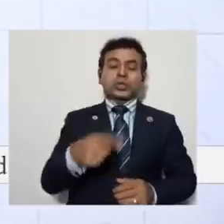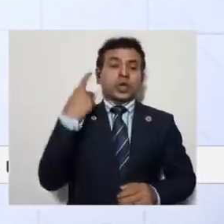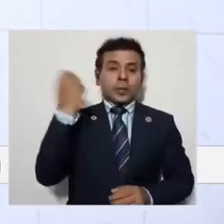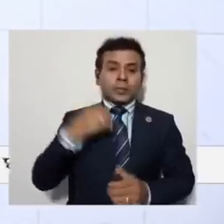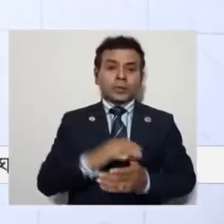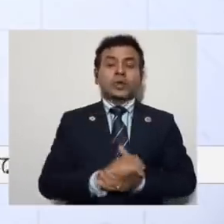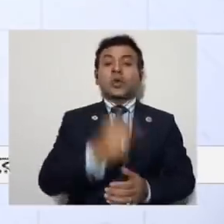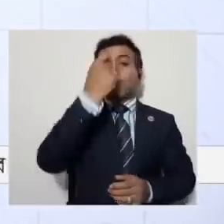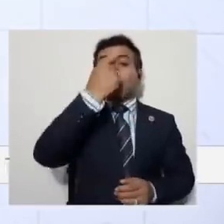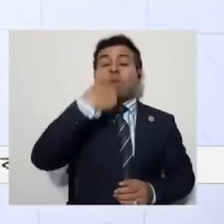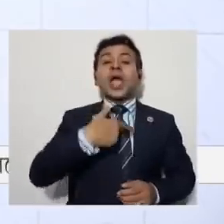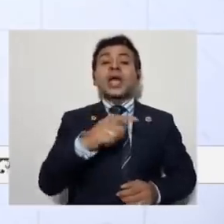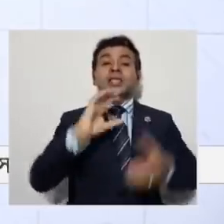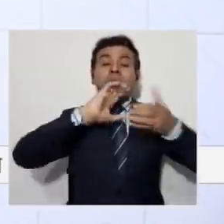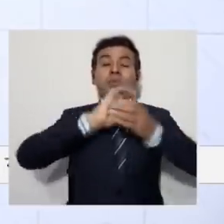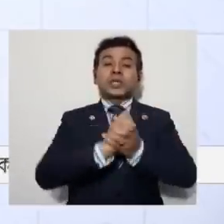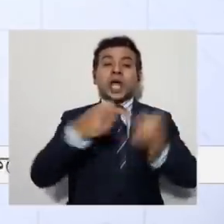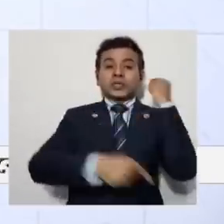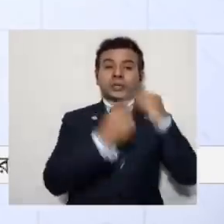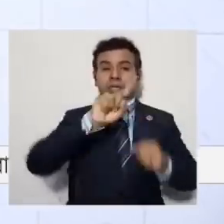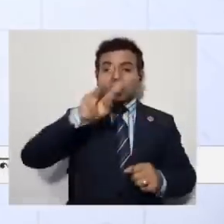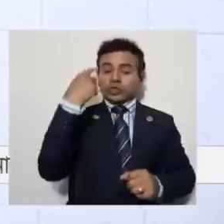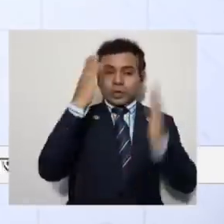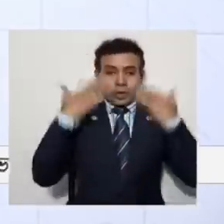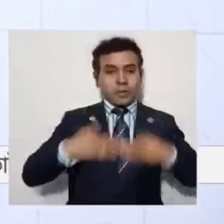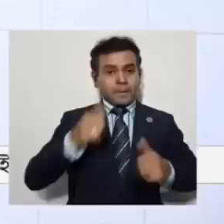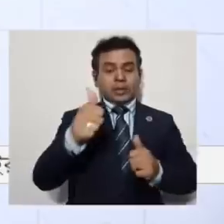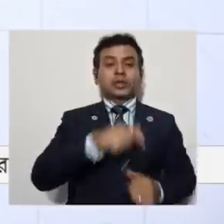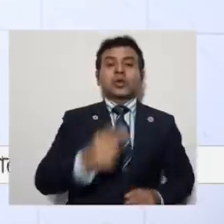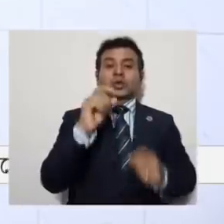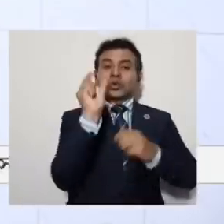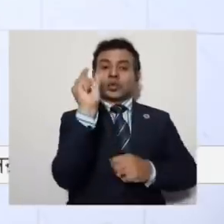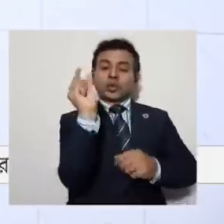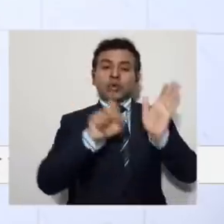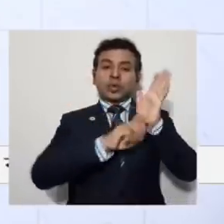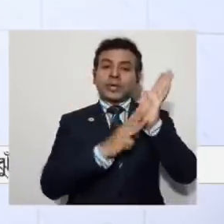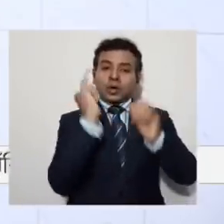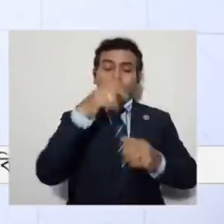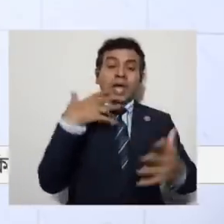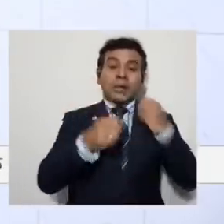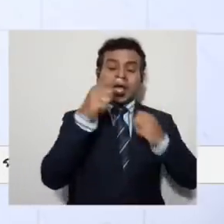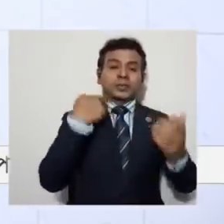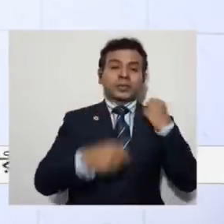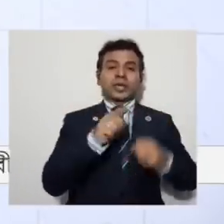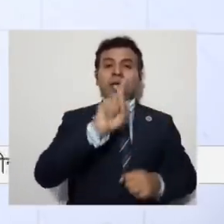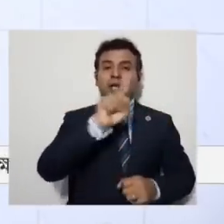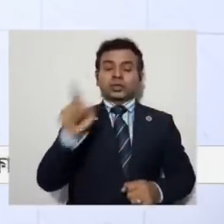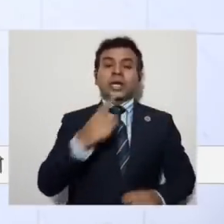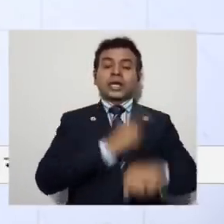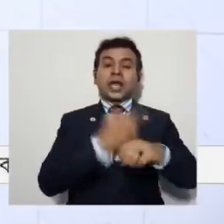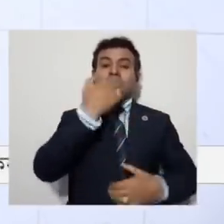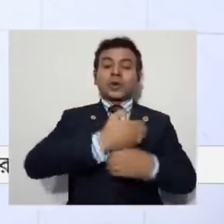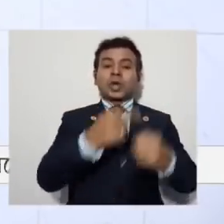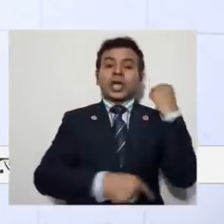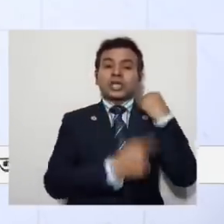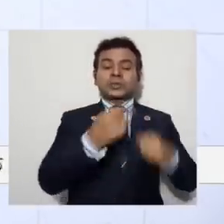বলতে চাই যে কোথা কোথা থেকে আমাদের এই সুস্থতা আমরা পেয়েছি। কুয়েত মৈত্রী হসপিটাল থেকে 13 জন, কুর্মিটোলা জেনারেল হসপিটাল